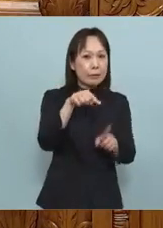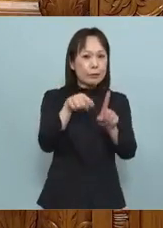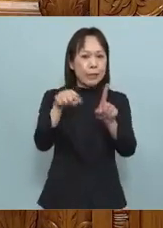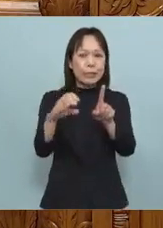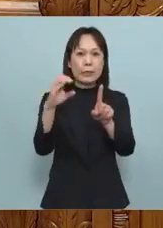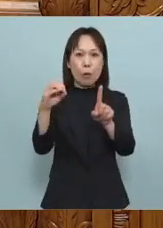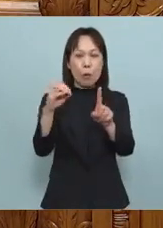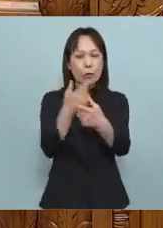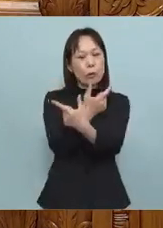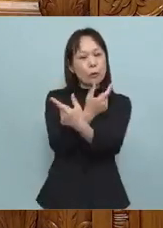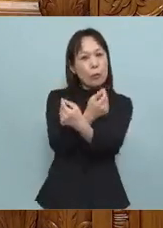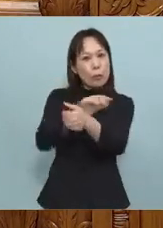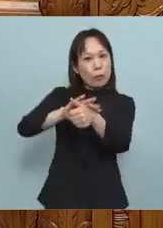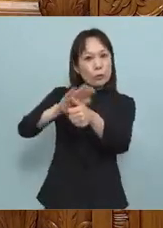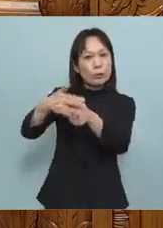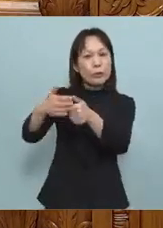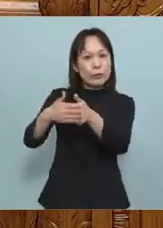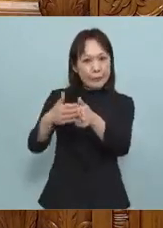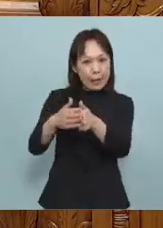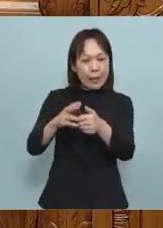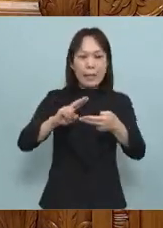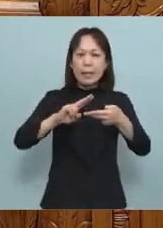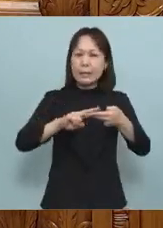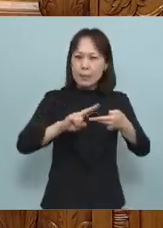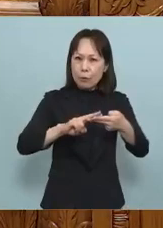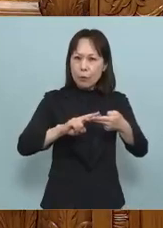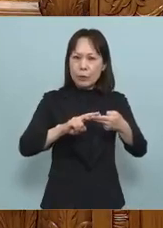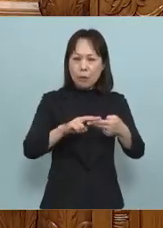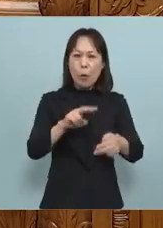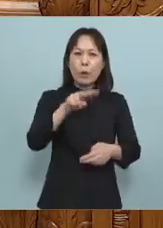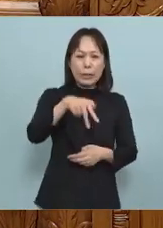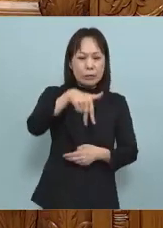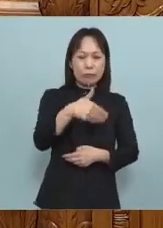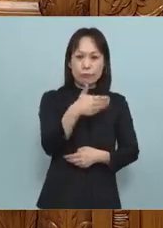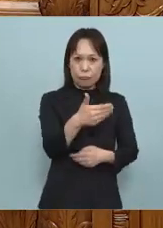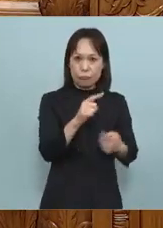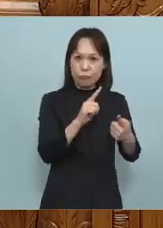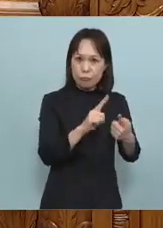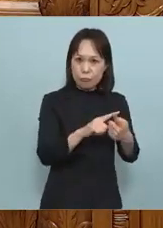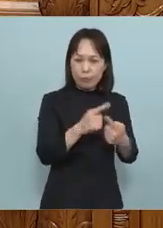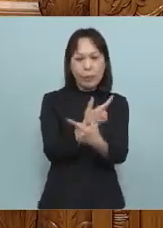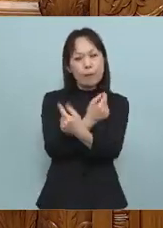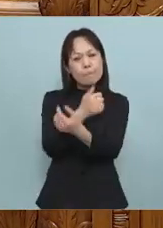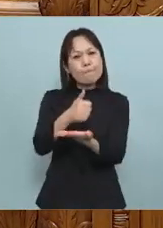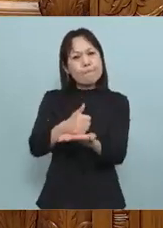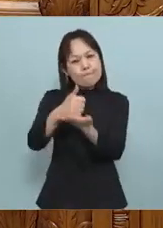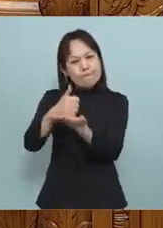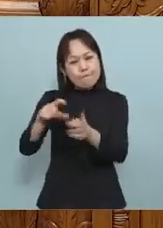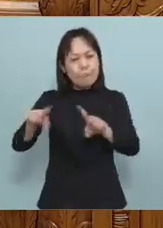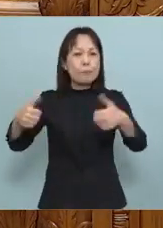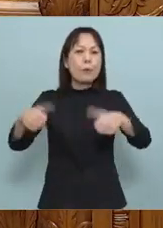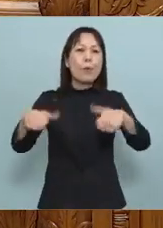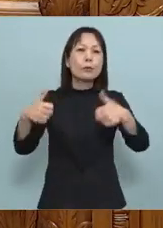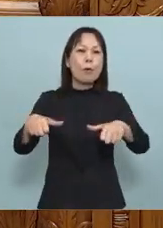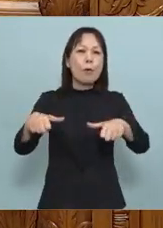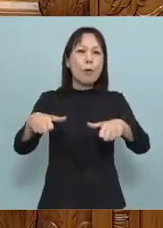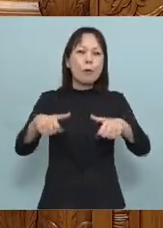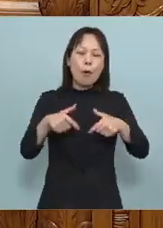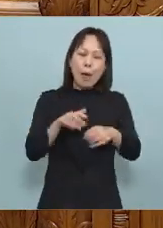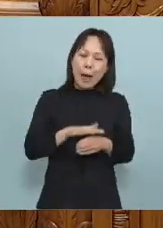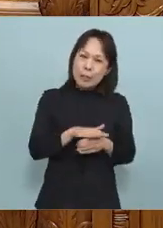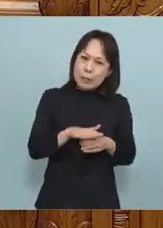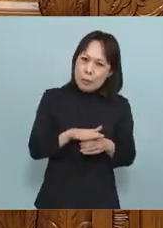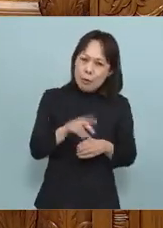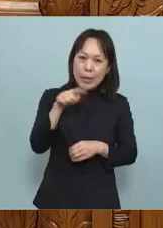して、性行為のリスクだけでなく、相互の尊重と平等に基づく愛情や人